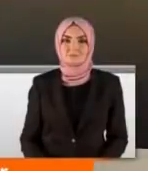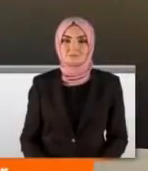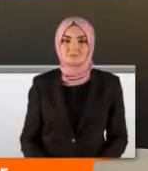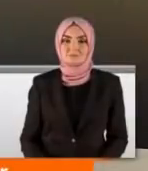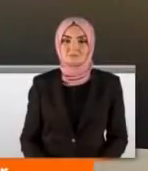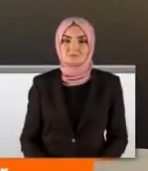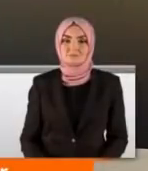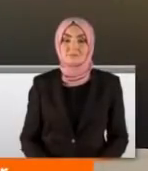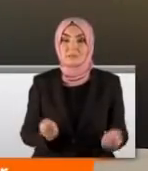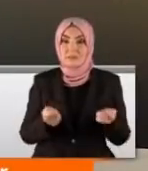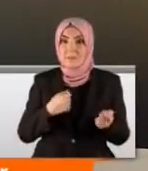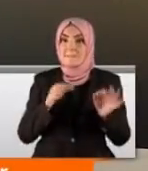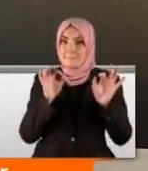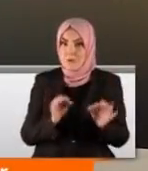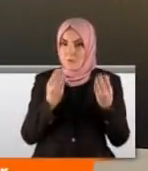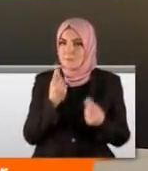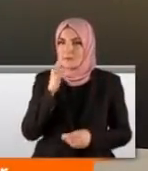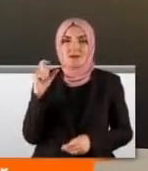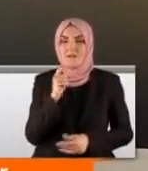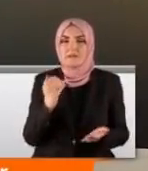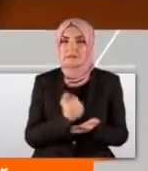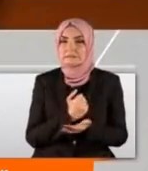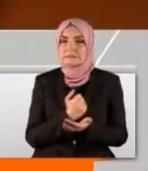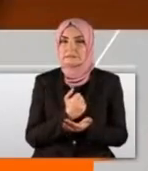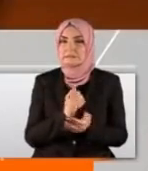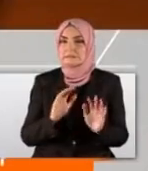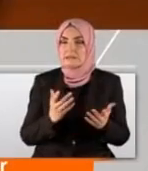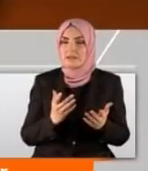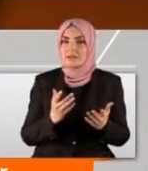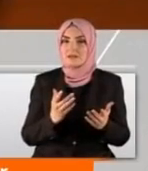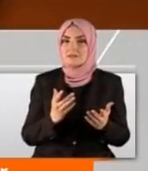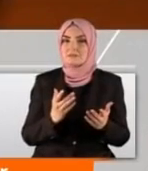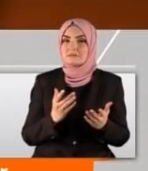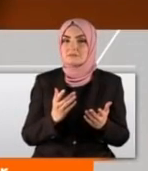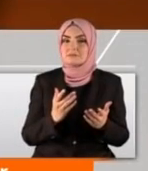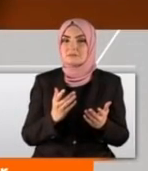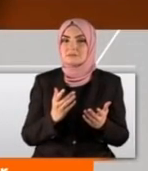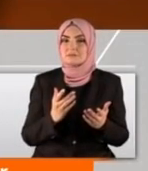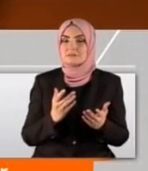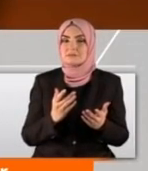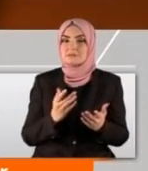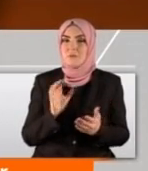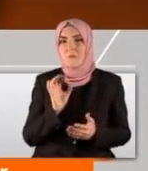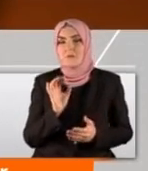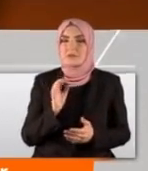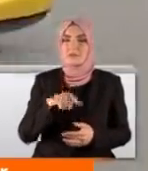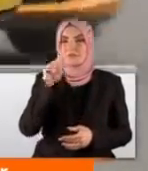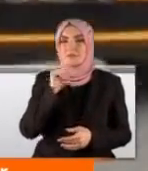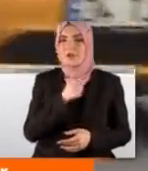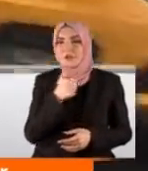İşe başlarsam aylık kazancım ne kadar olur korsan şoför olarak? Ortalama günlük 600-800 arası para toplar